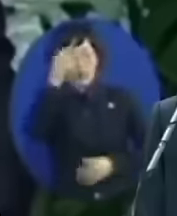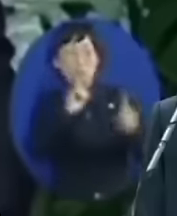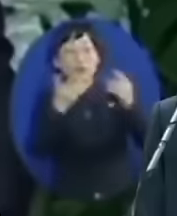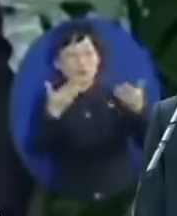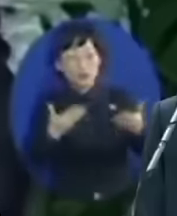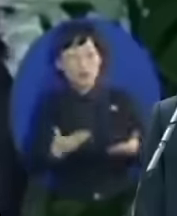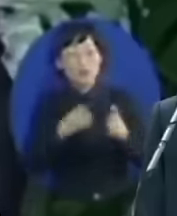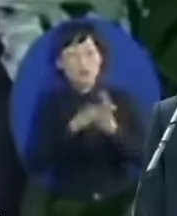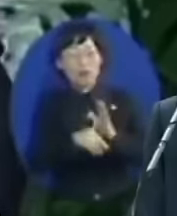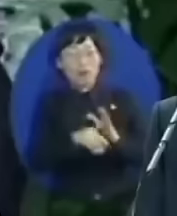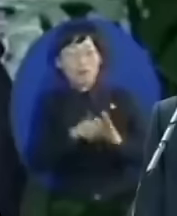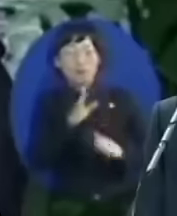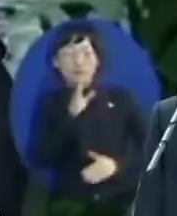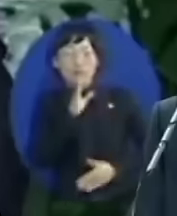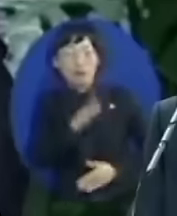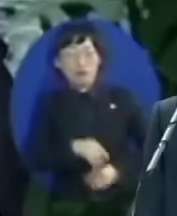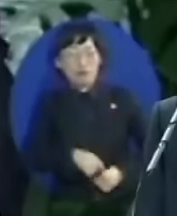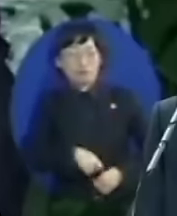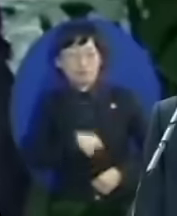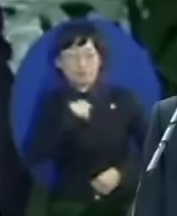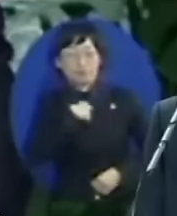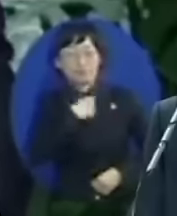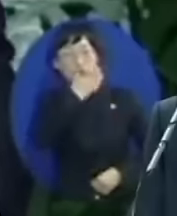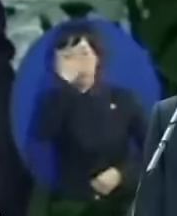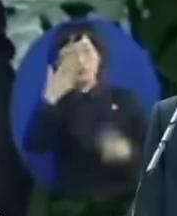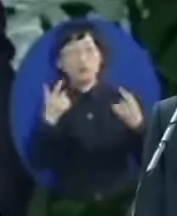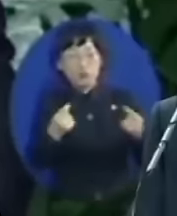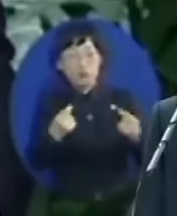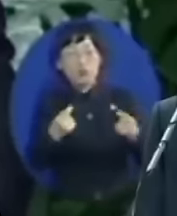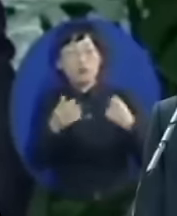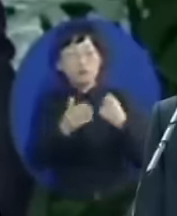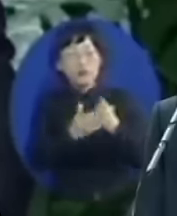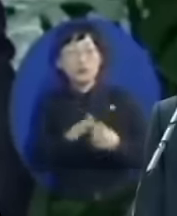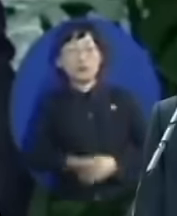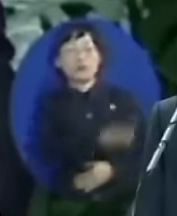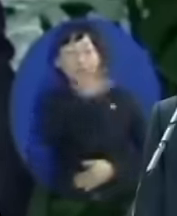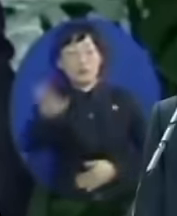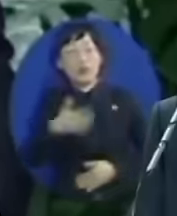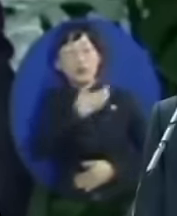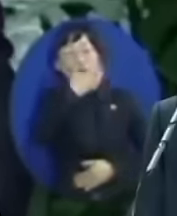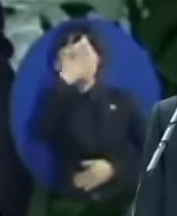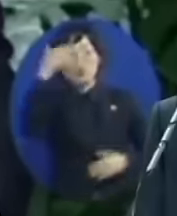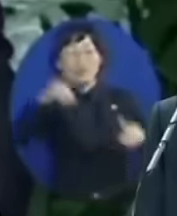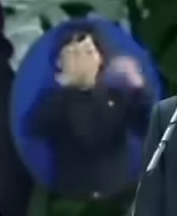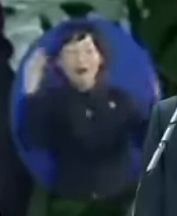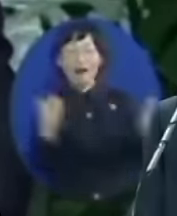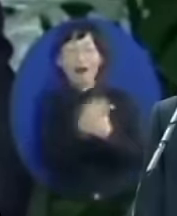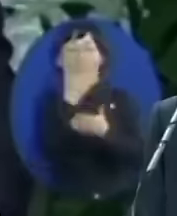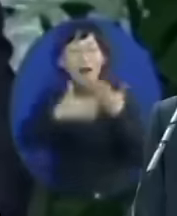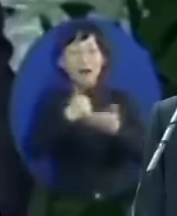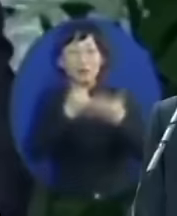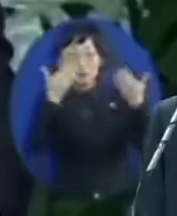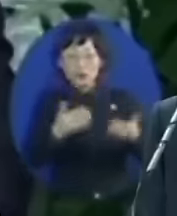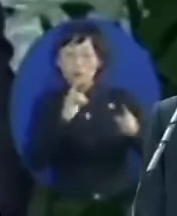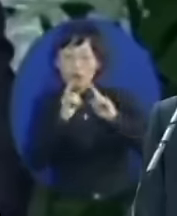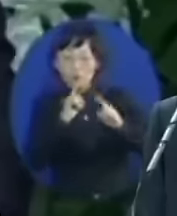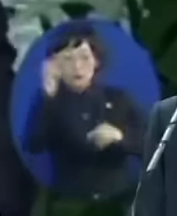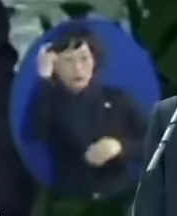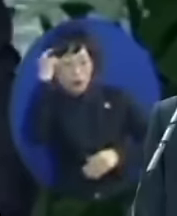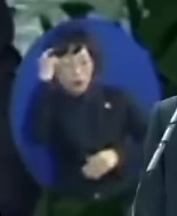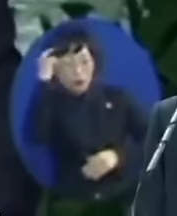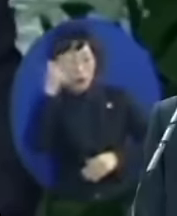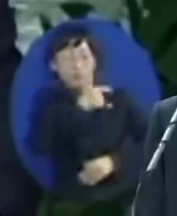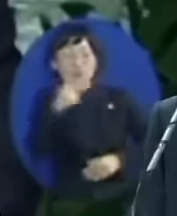때는 진실한 꿈이 되는 것입니다. 그렇기 때문에 우리는 꿈을 다 하나님의 말씀이라고 해석하면